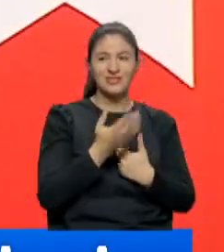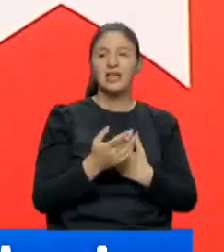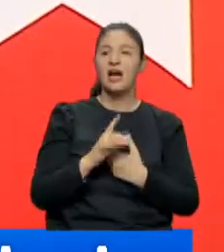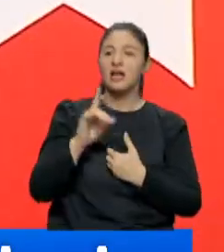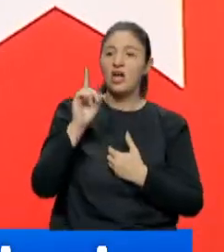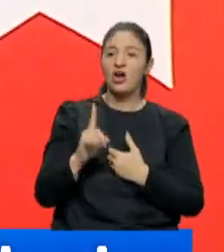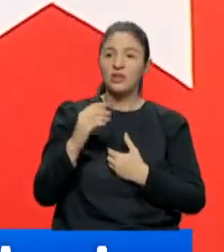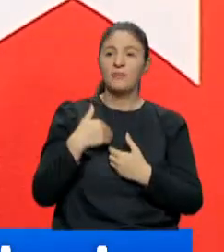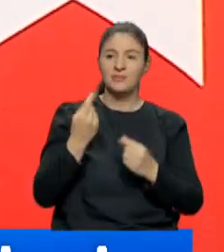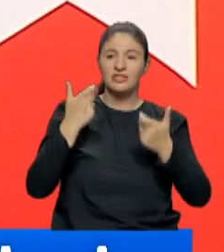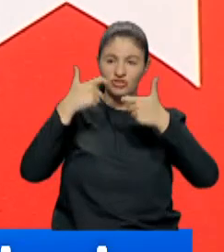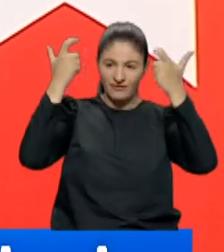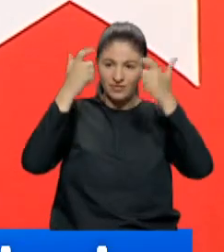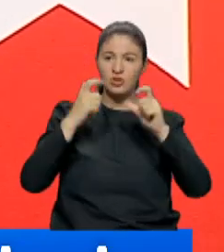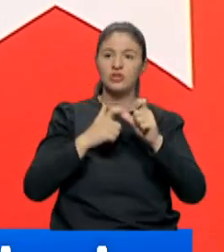önce